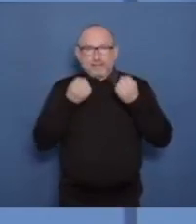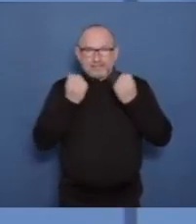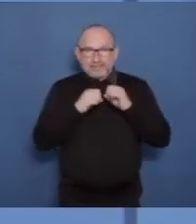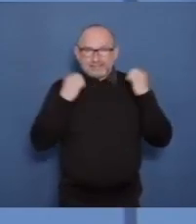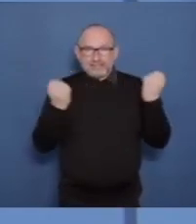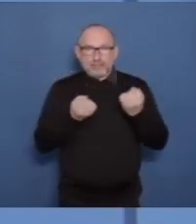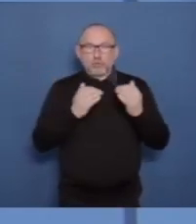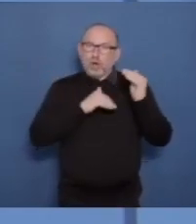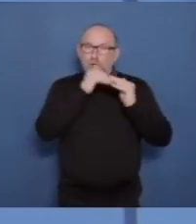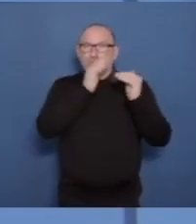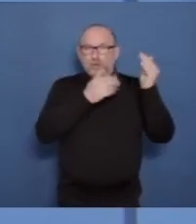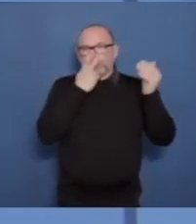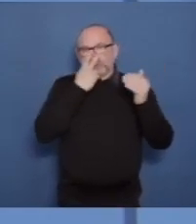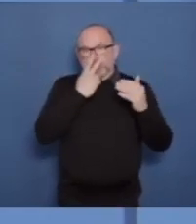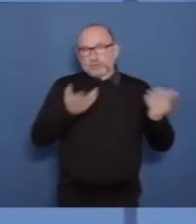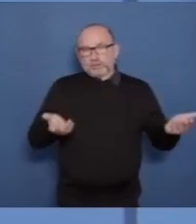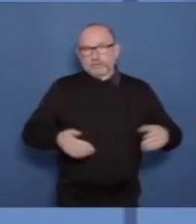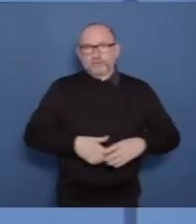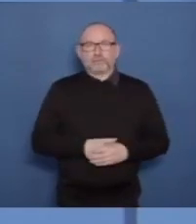Ganze auch aufgebaut.